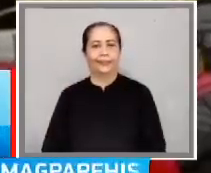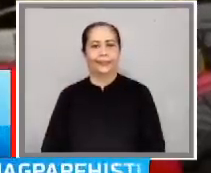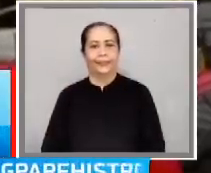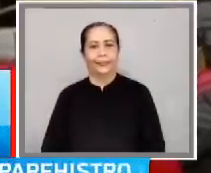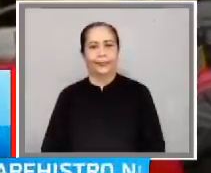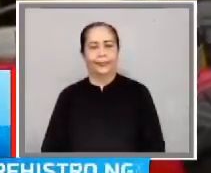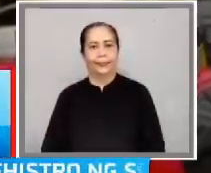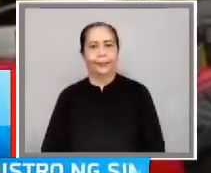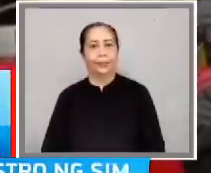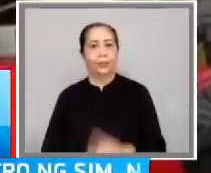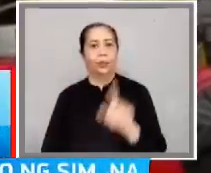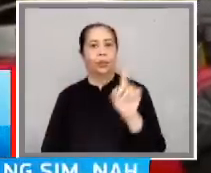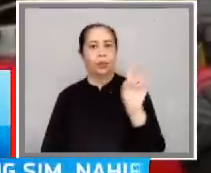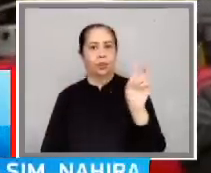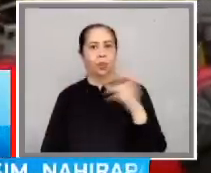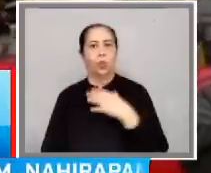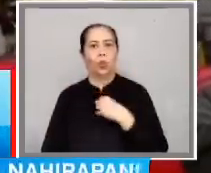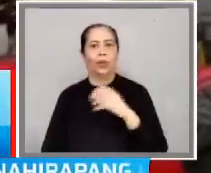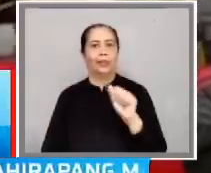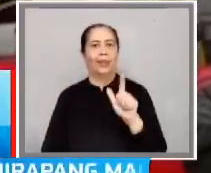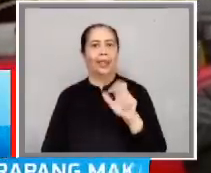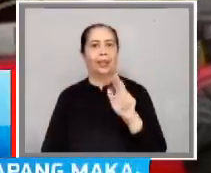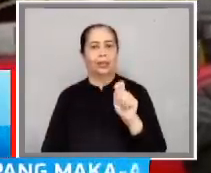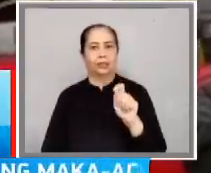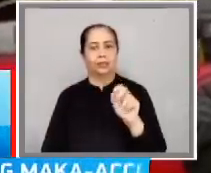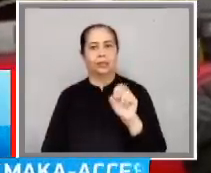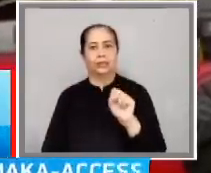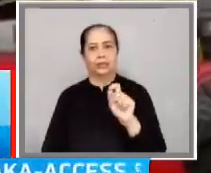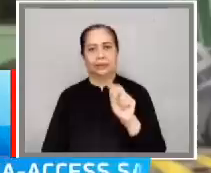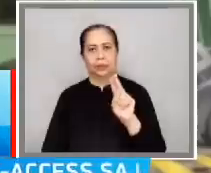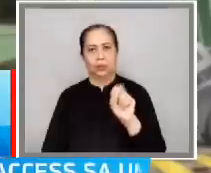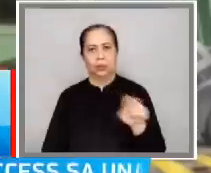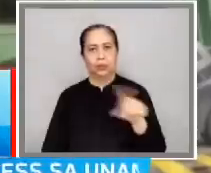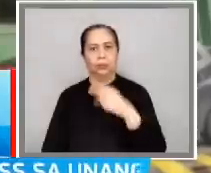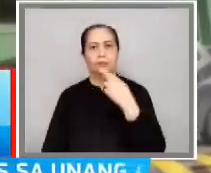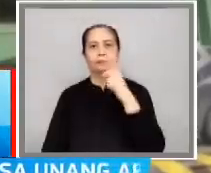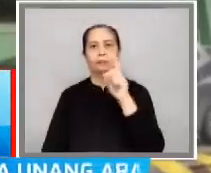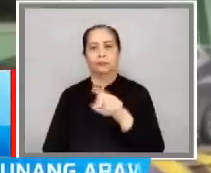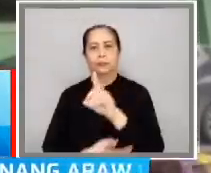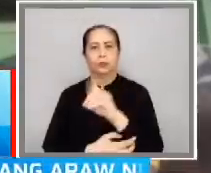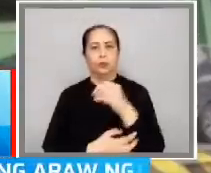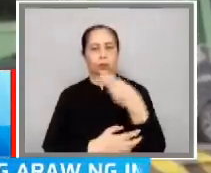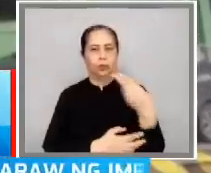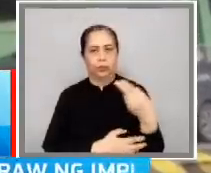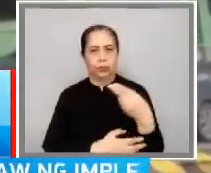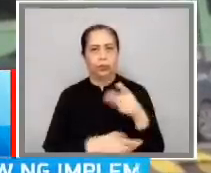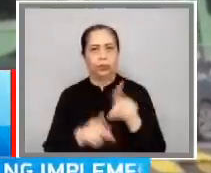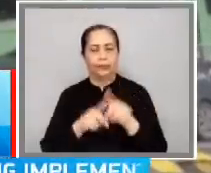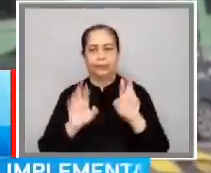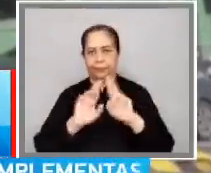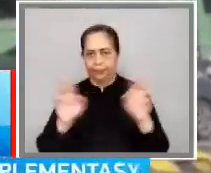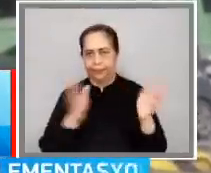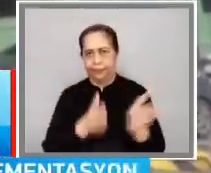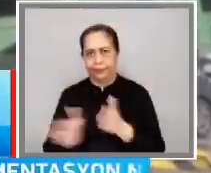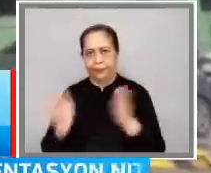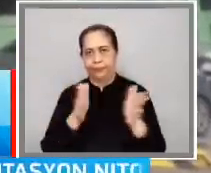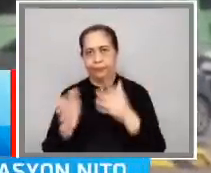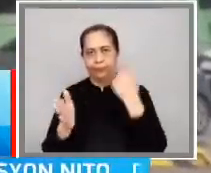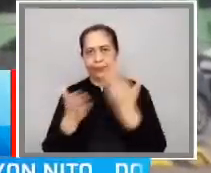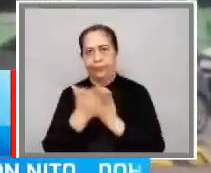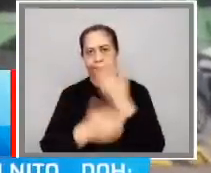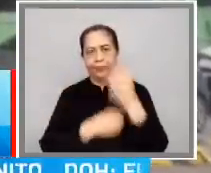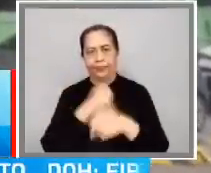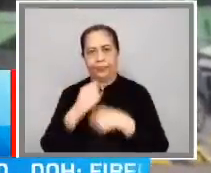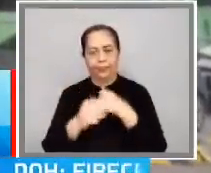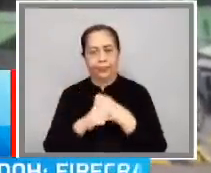Nasa white alert status na ang lahat ng mga public hospital base sa kautusan ng Department of Health bilang paghahanda sa pagsalubong ng bagong taon.